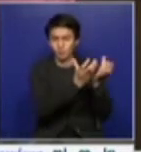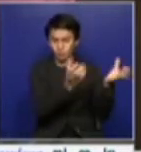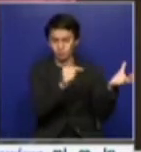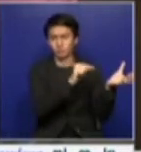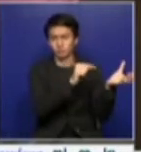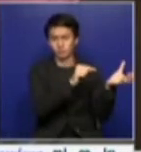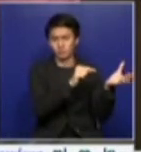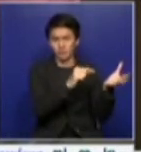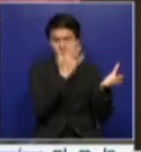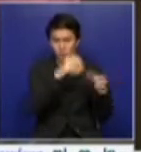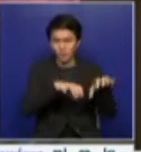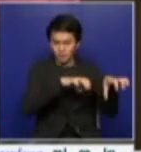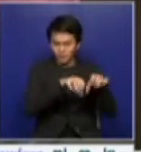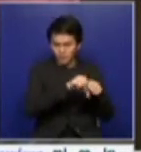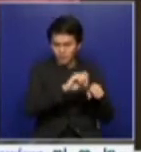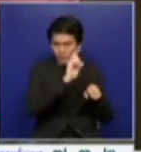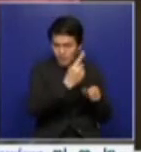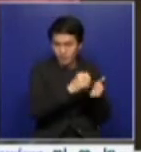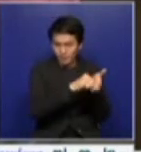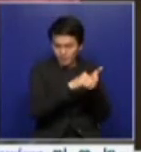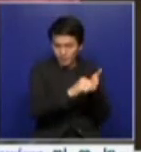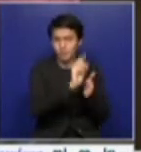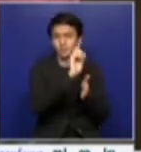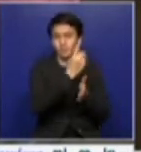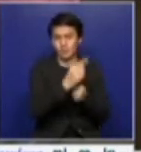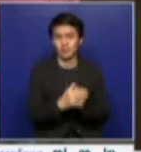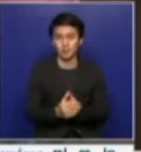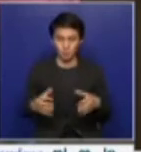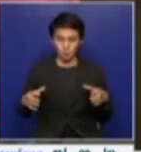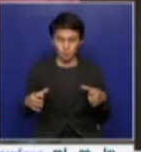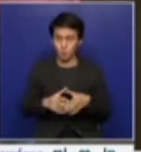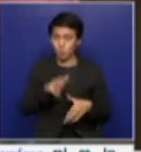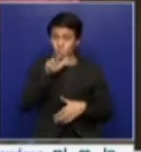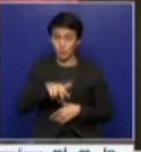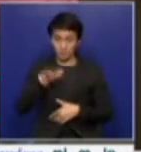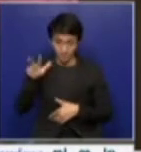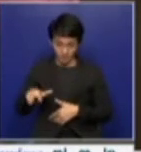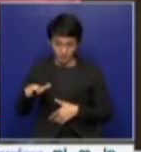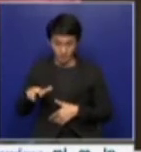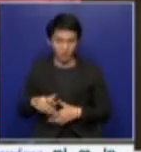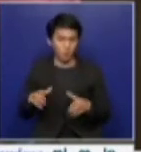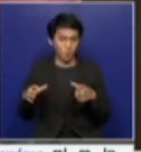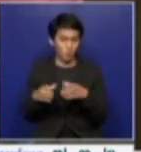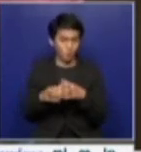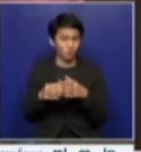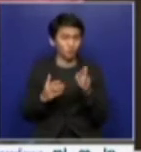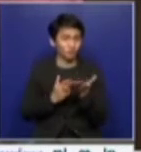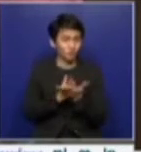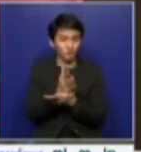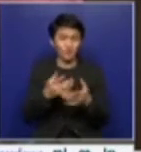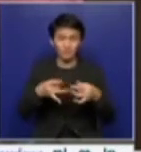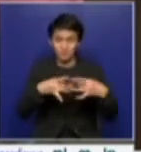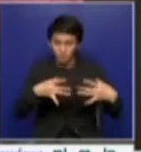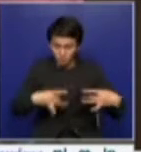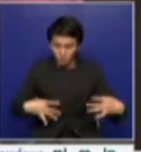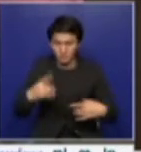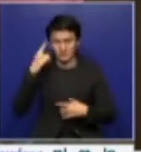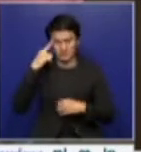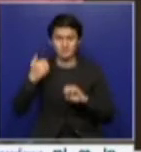เติมล่ามูลเพื่อจัดทำใหม่พรรคเพื่อไทยและพรรคร่วมฝ่ายค้านนั้นได้มองปัญหานี้แต่ต้น